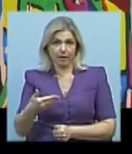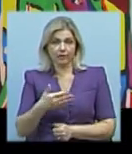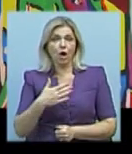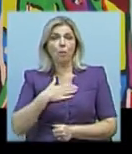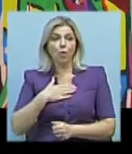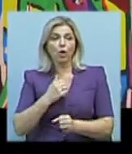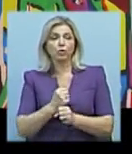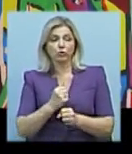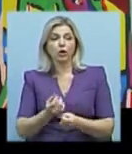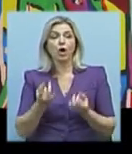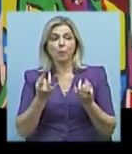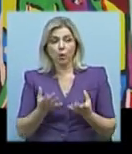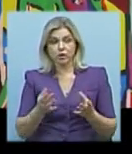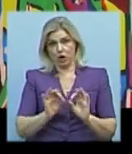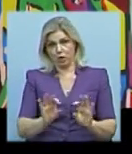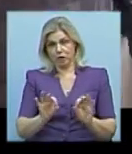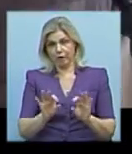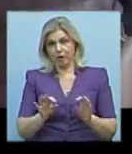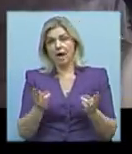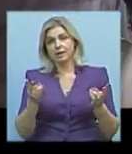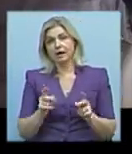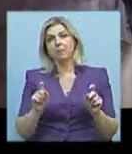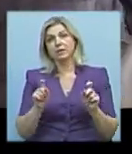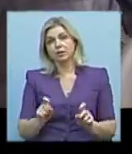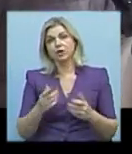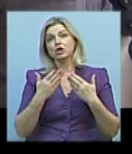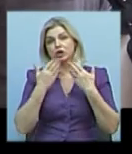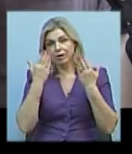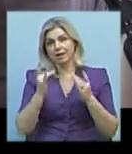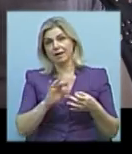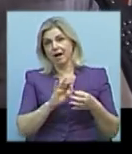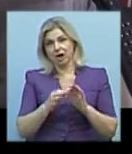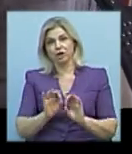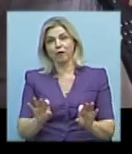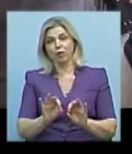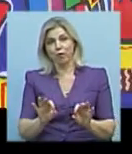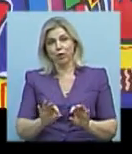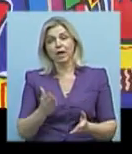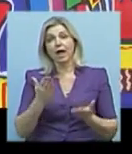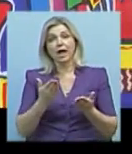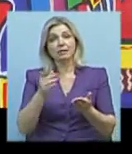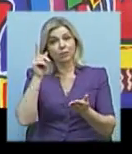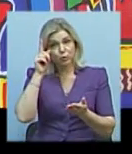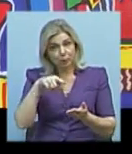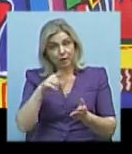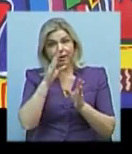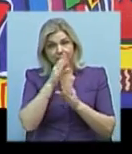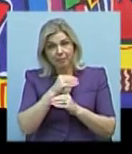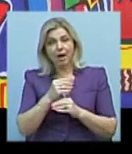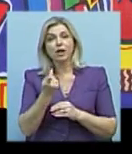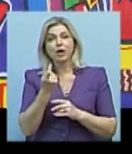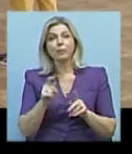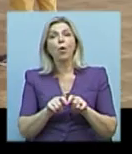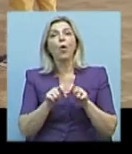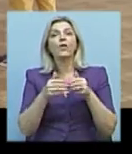роботи просто розшифровуються. Вони треба сидіти, читати і розшифровувати. Якщо ви зумієте, якщо вам чуть-чуть